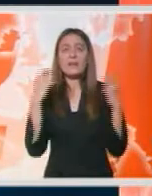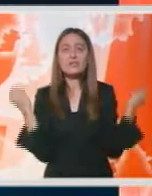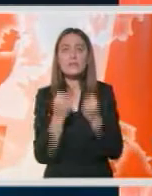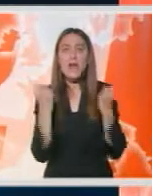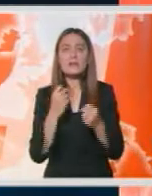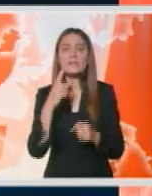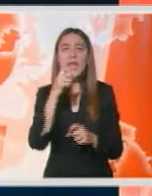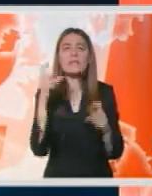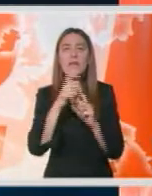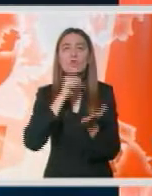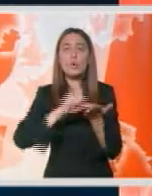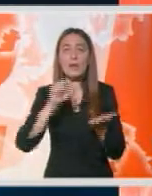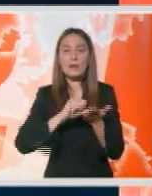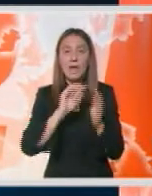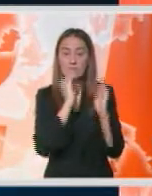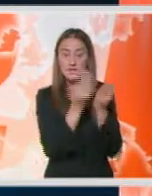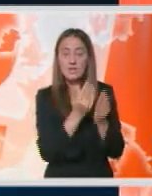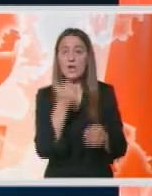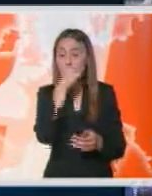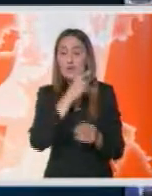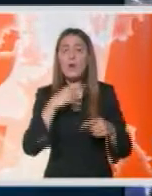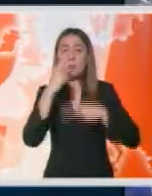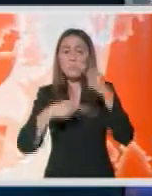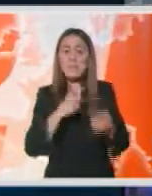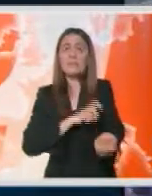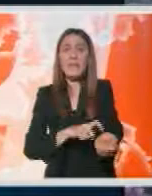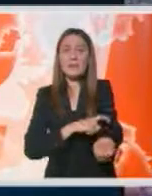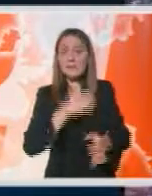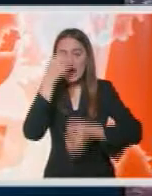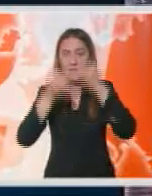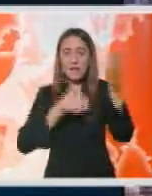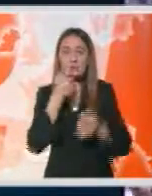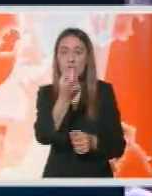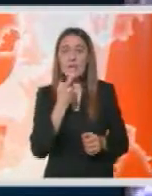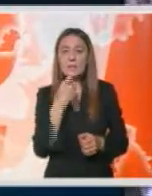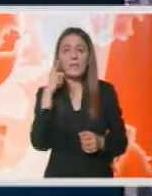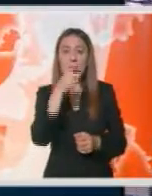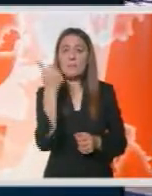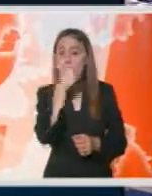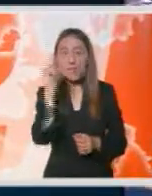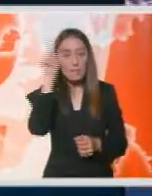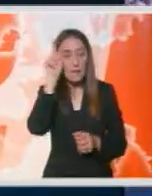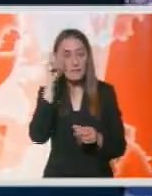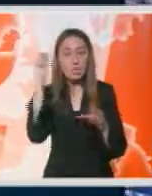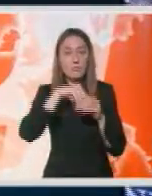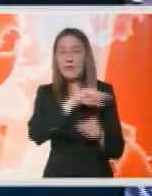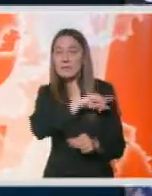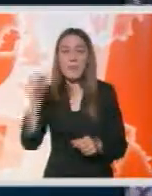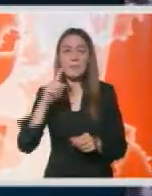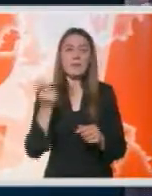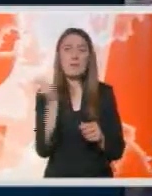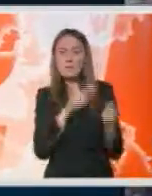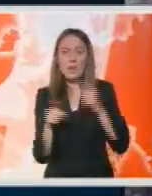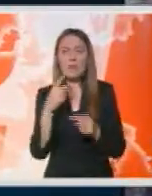u sektoru bankarstva, što je posljedica nervoze analitičara izazvane time što je Nemačka uvela zabranu